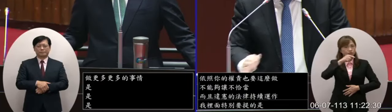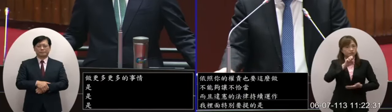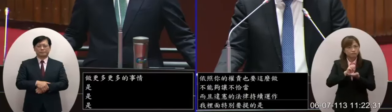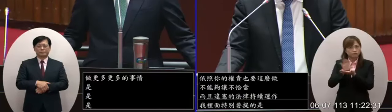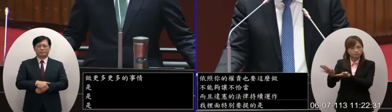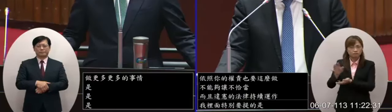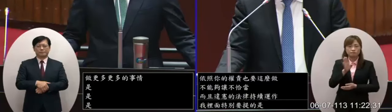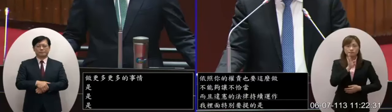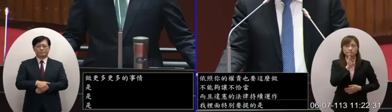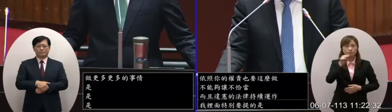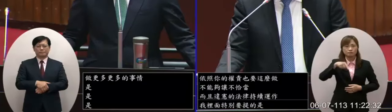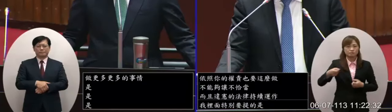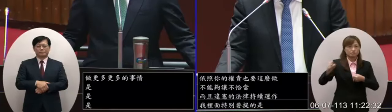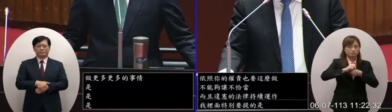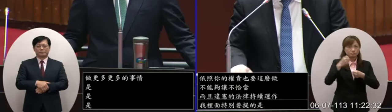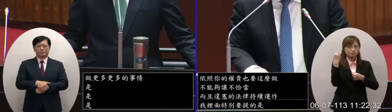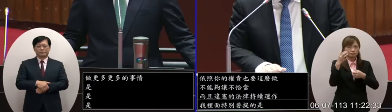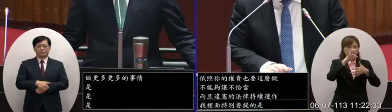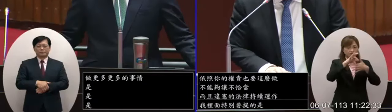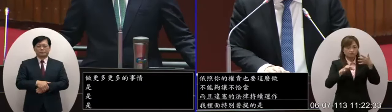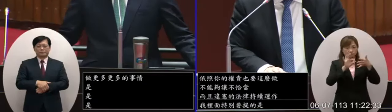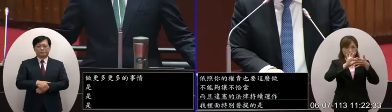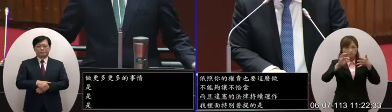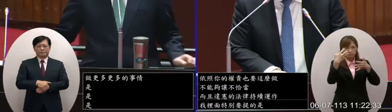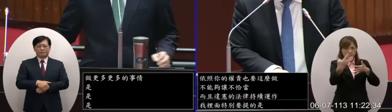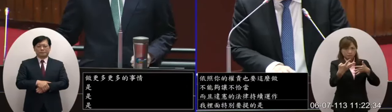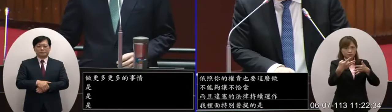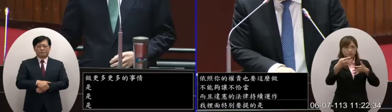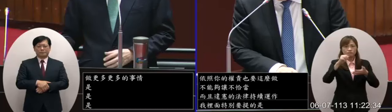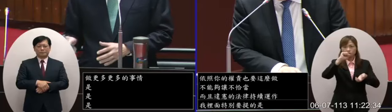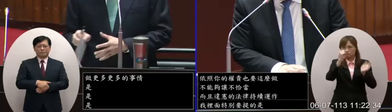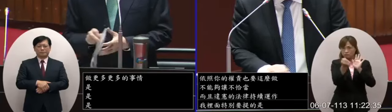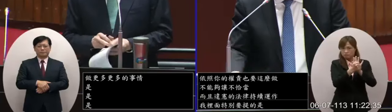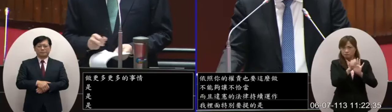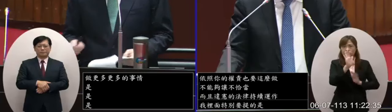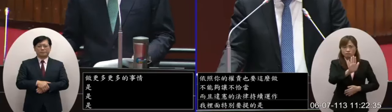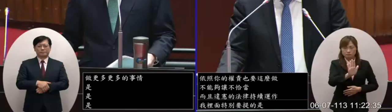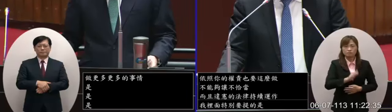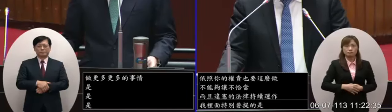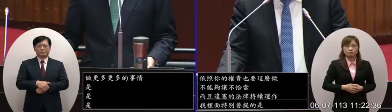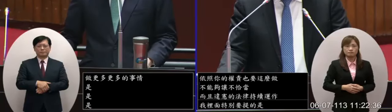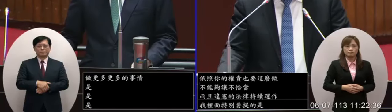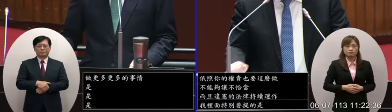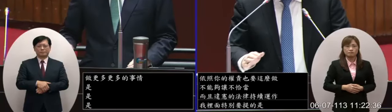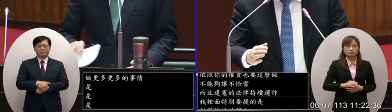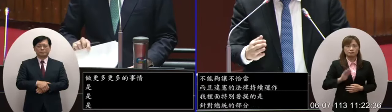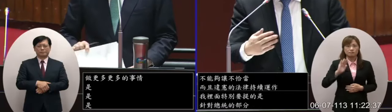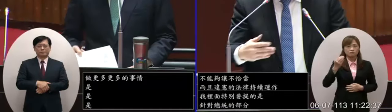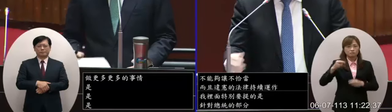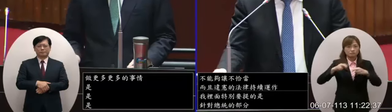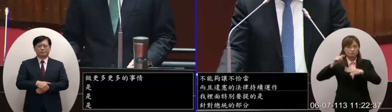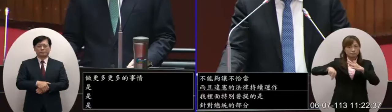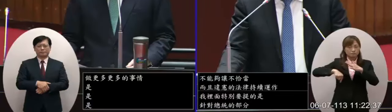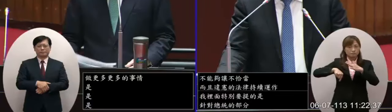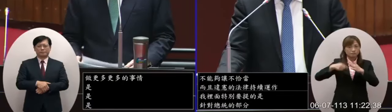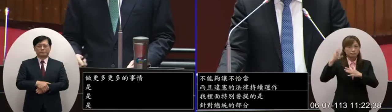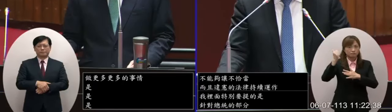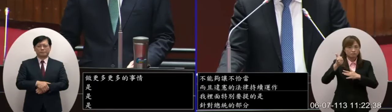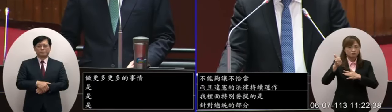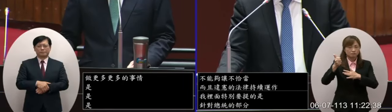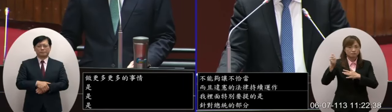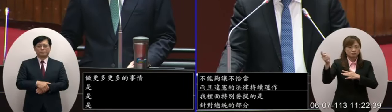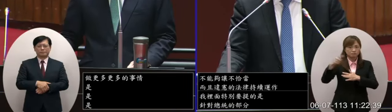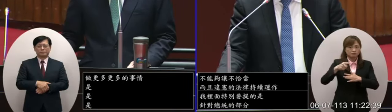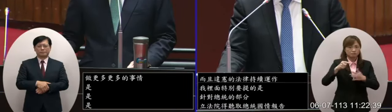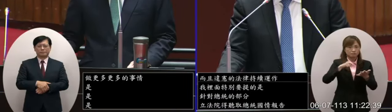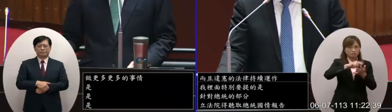告，这个在增修条文第四条有规定，但是他也就是这样，但是他在行政院长来立法院备询，这